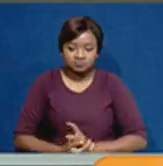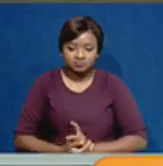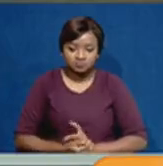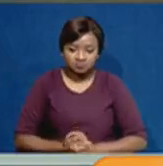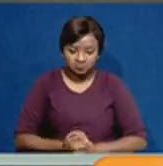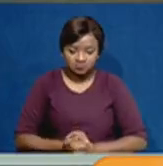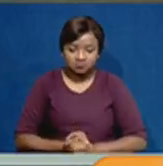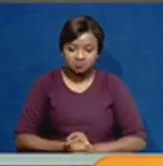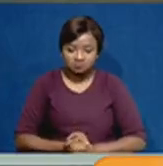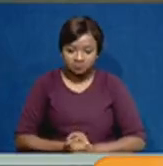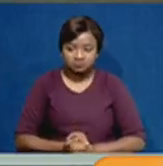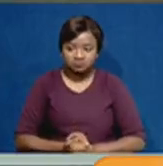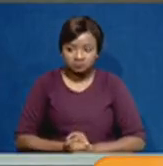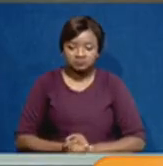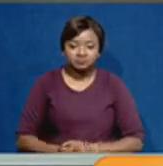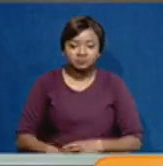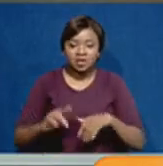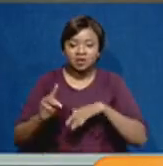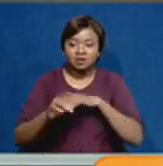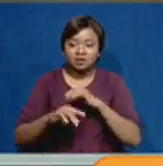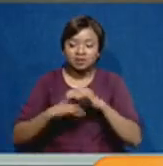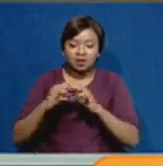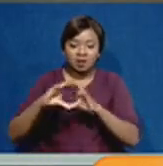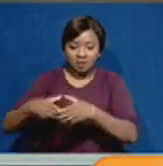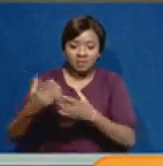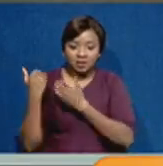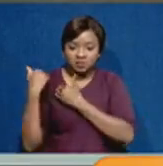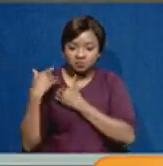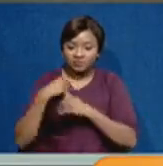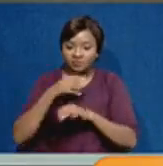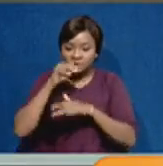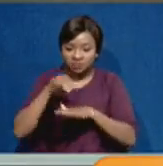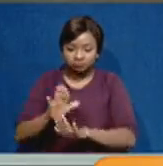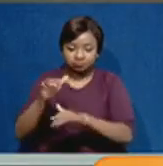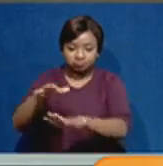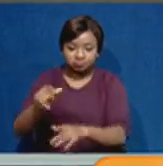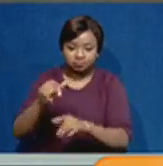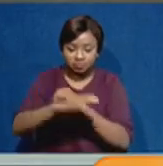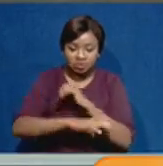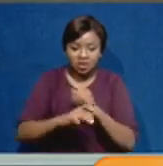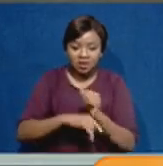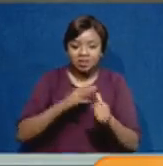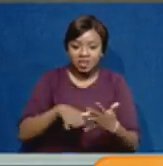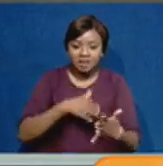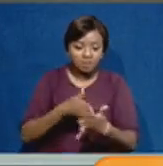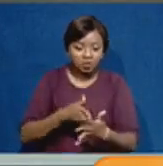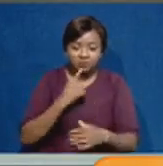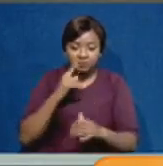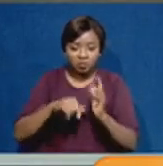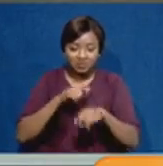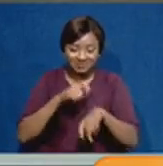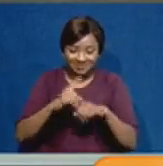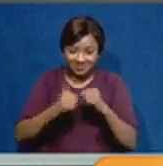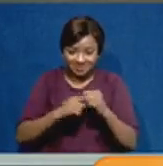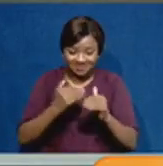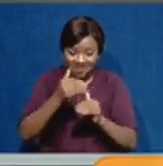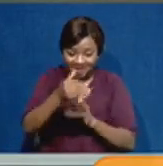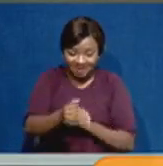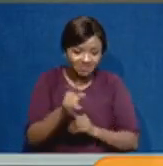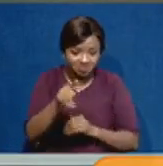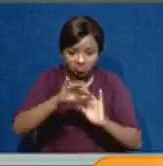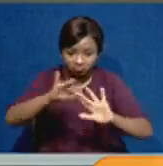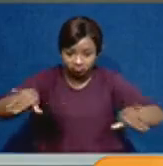Halmashauri ya masuala ya bahari na maziwa nchini imepiga marufuku shughuli za kuogelea baada ya saa 12 jioni katika fuo za bahari nchini.